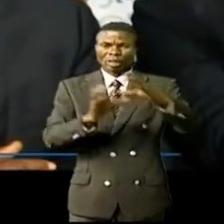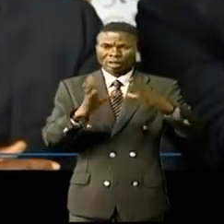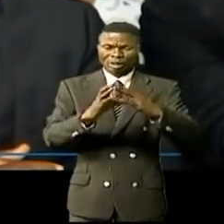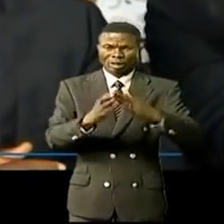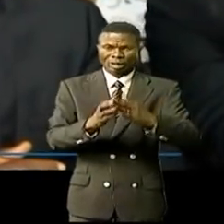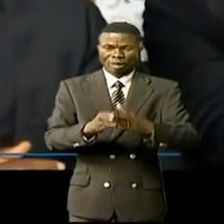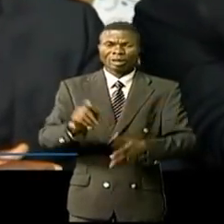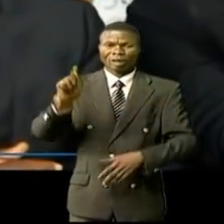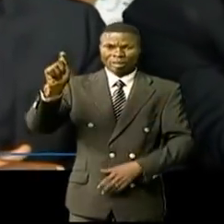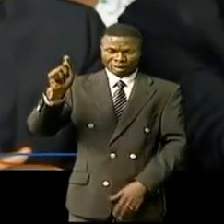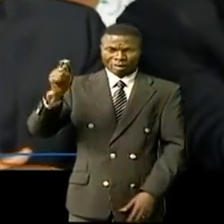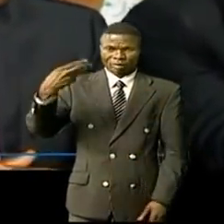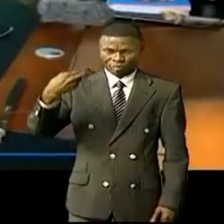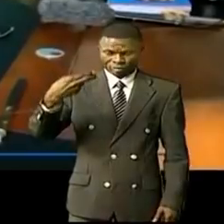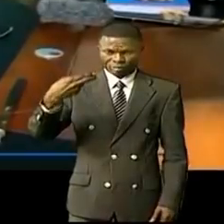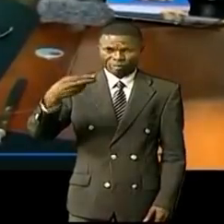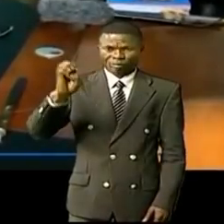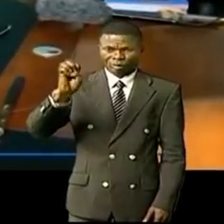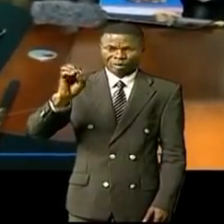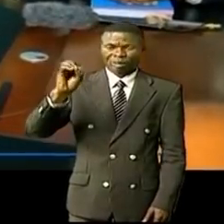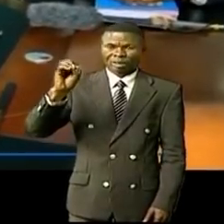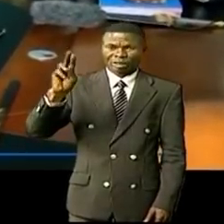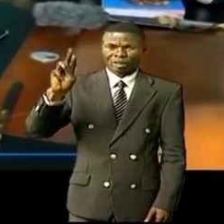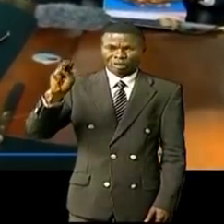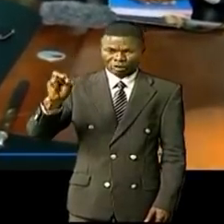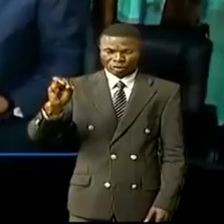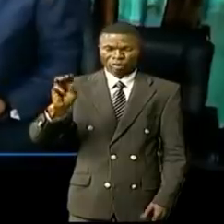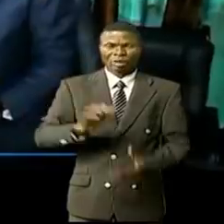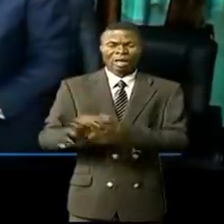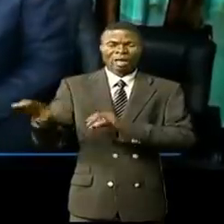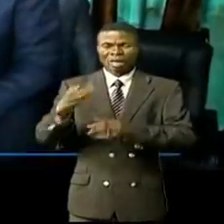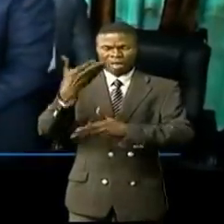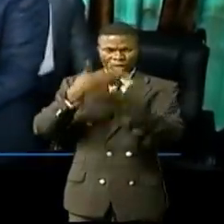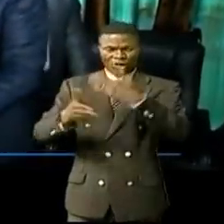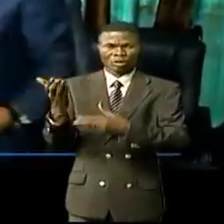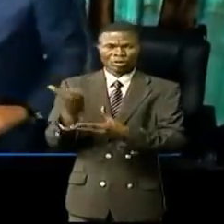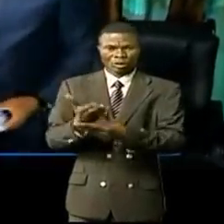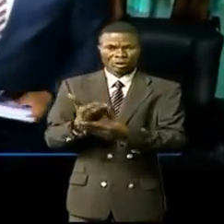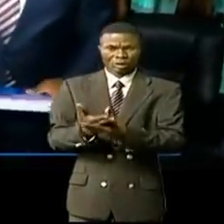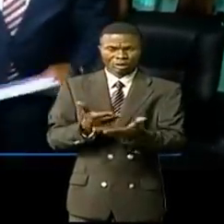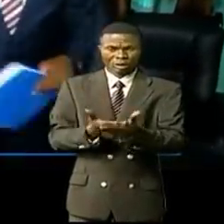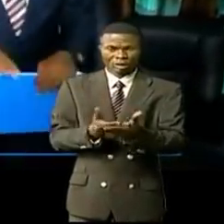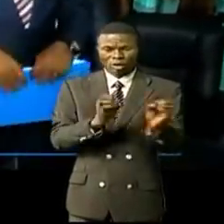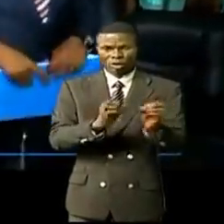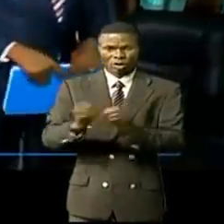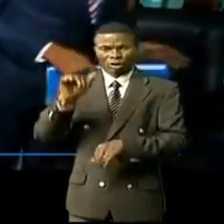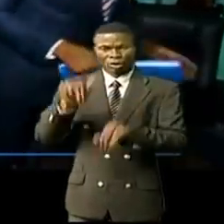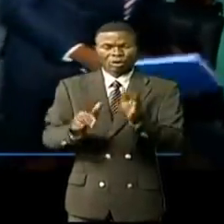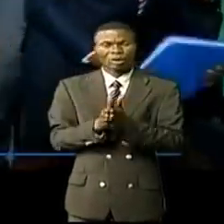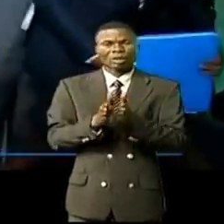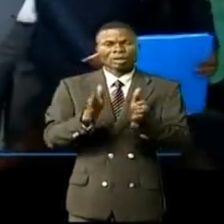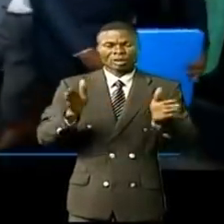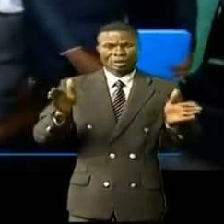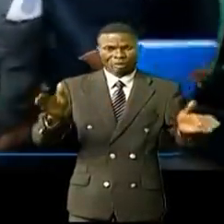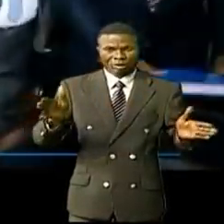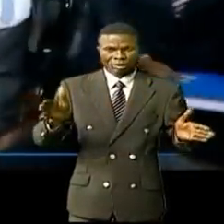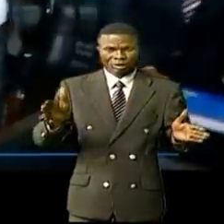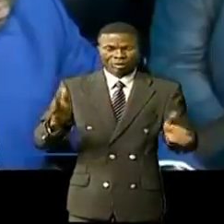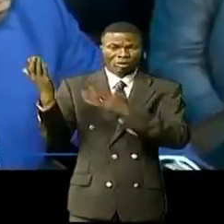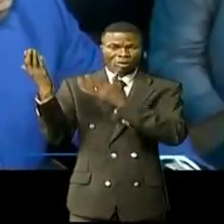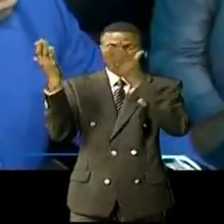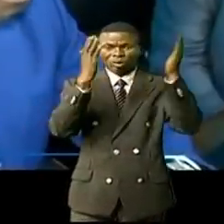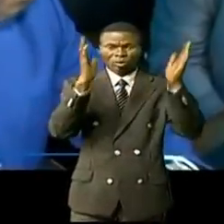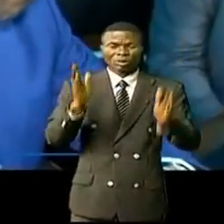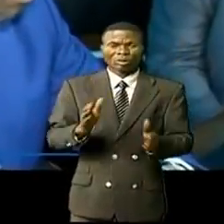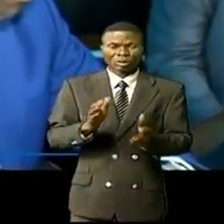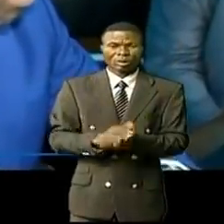Théo Yamayama, directeur général adjoint ad intérim. La cérémonie de remise reprise, présidée par le secrétaire général au transport,